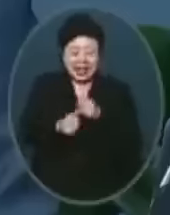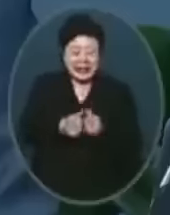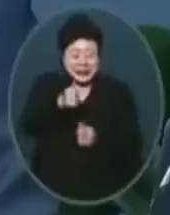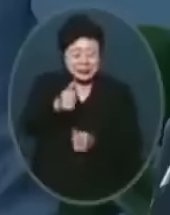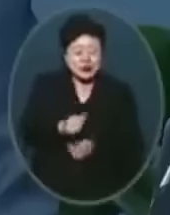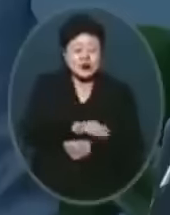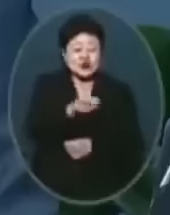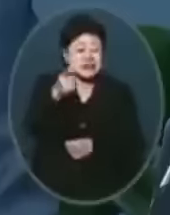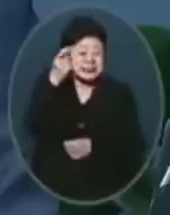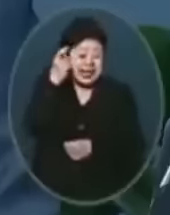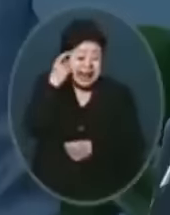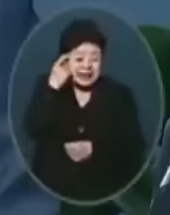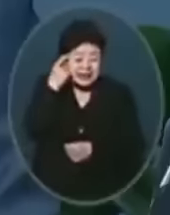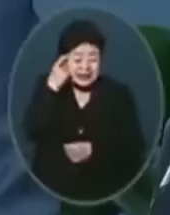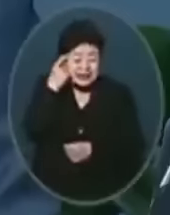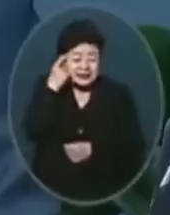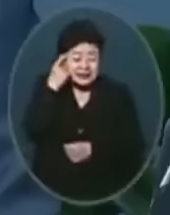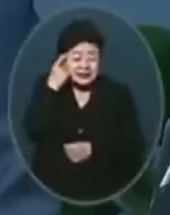하나님이 우리 생각을